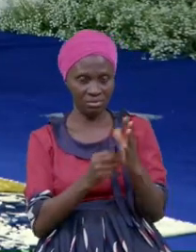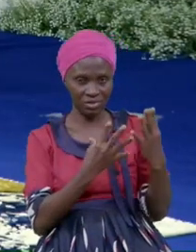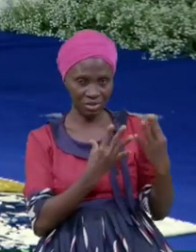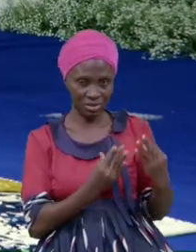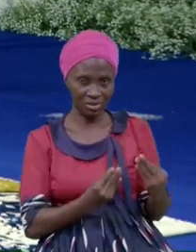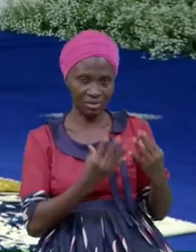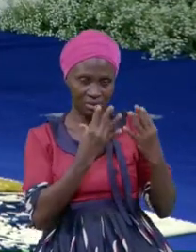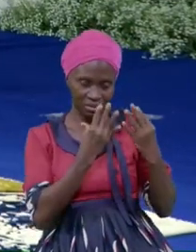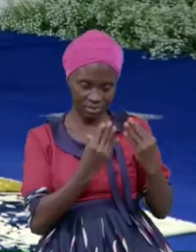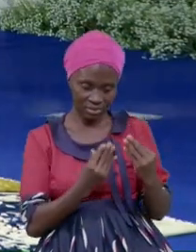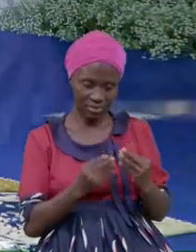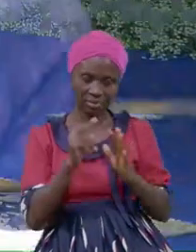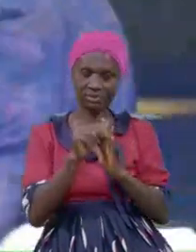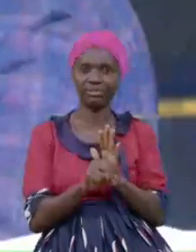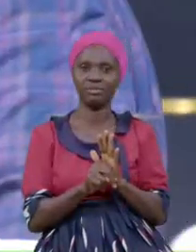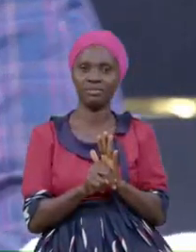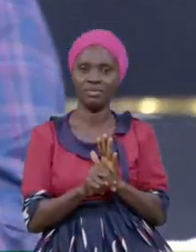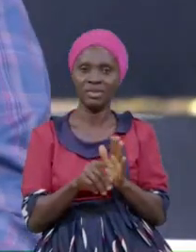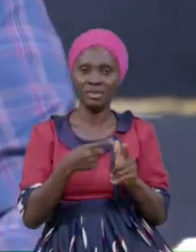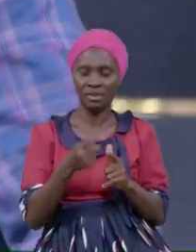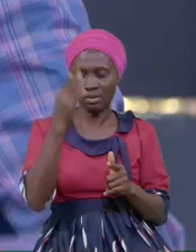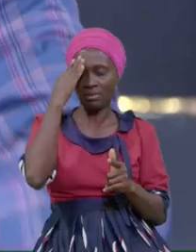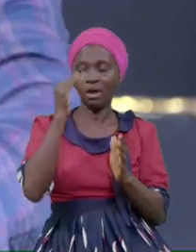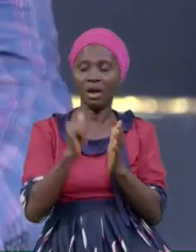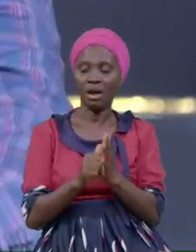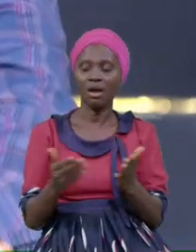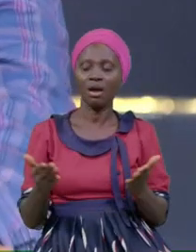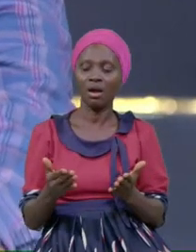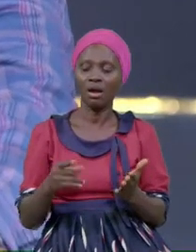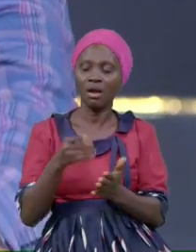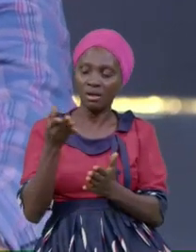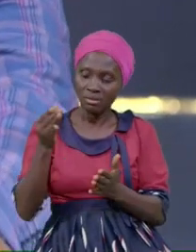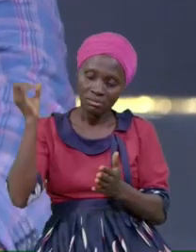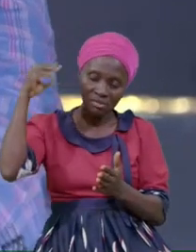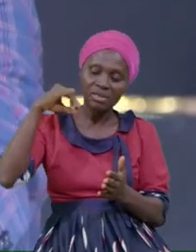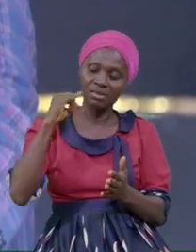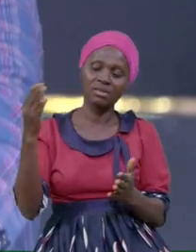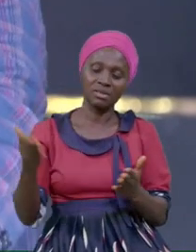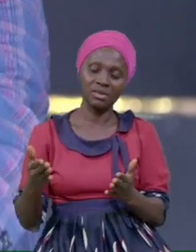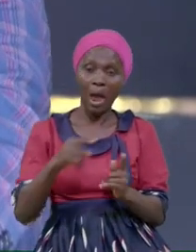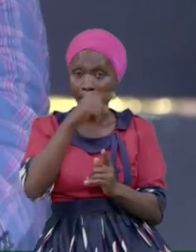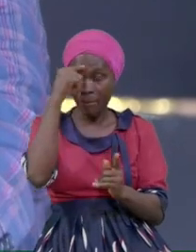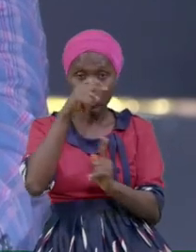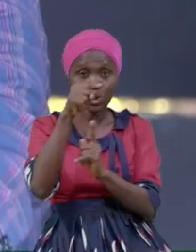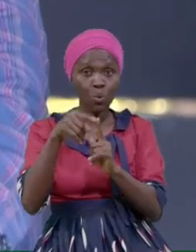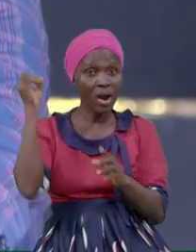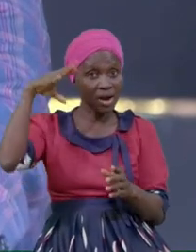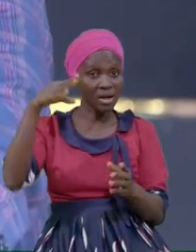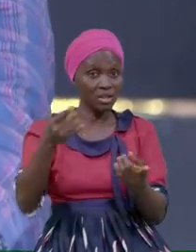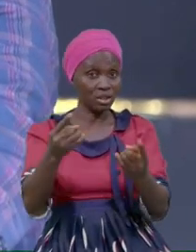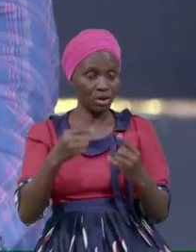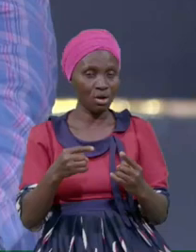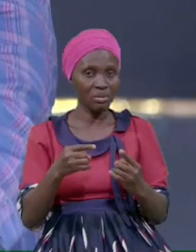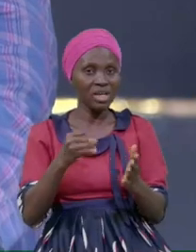lieu. Parce que quand la grâce vient, elle ôte la violence, elle ôte